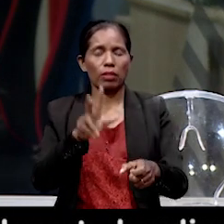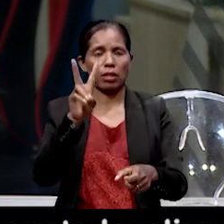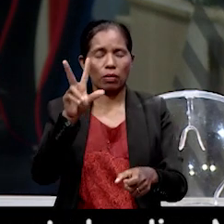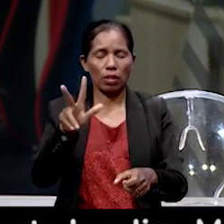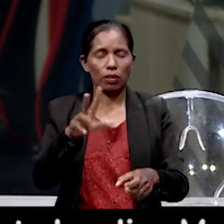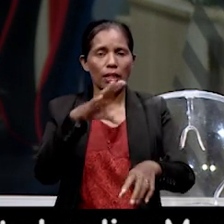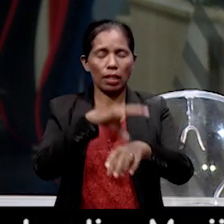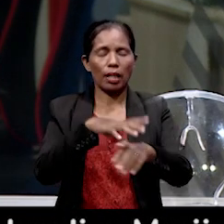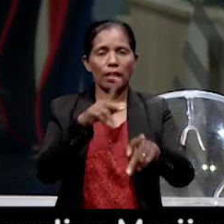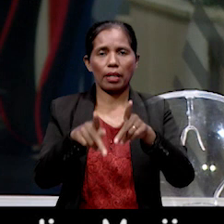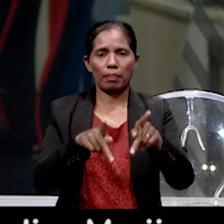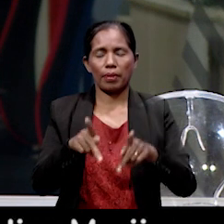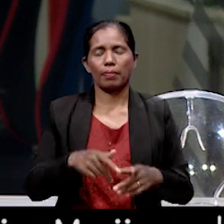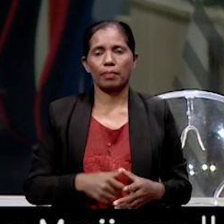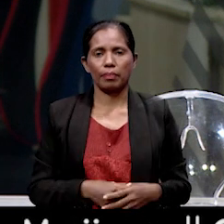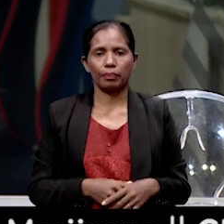hirakne.